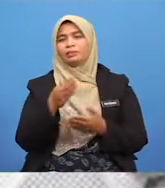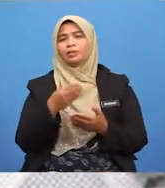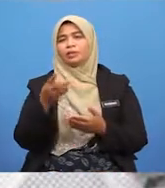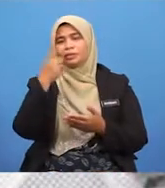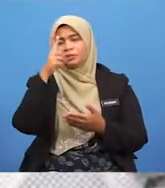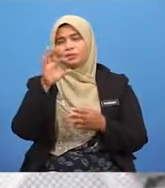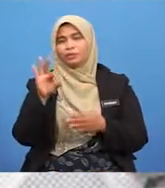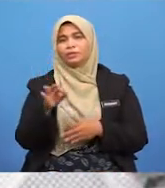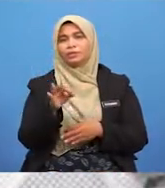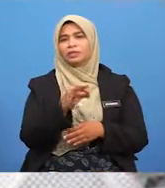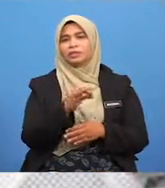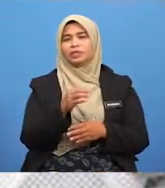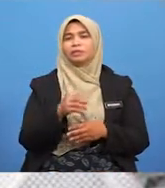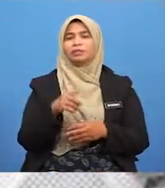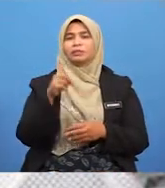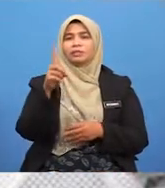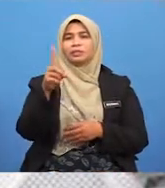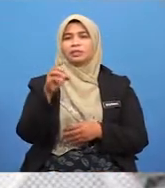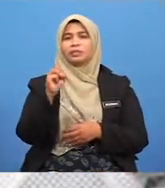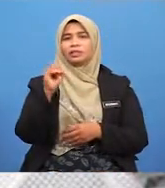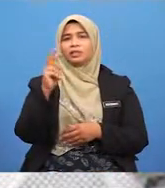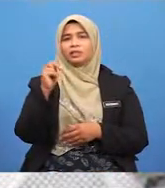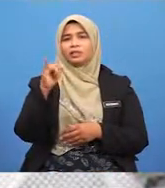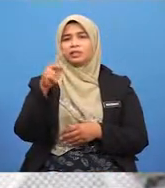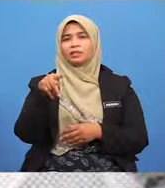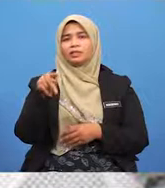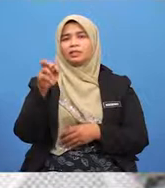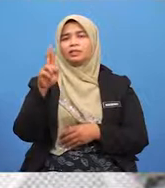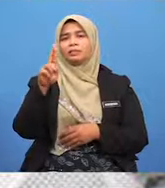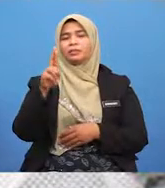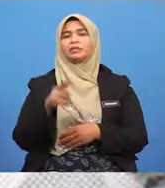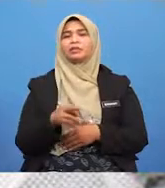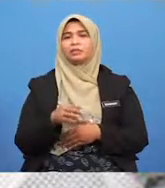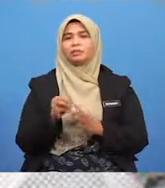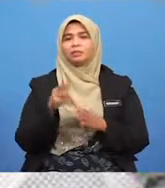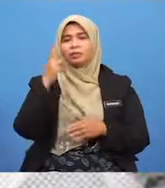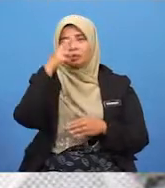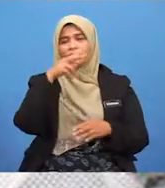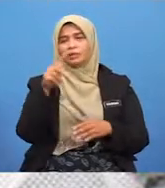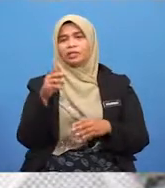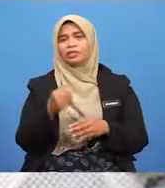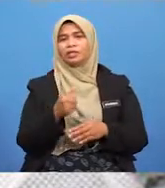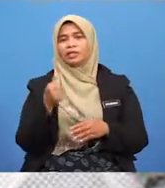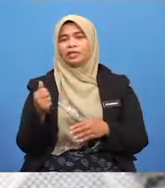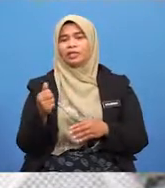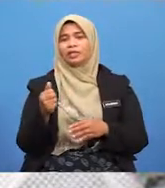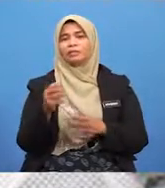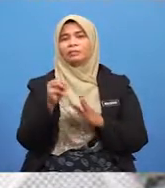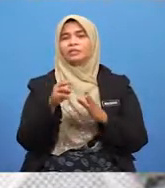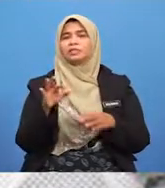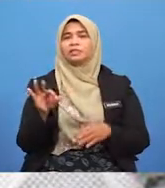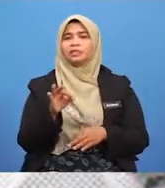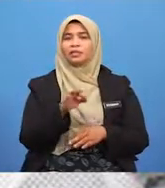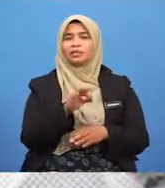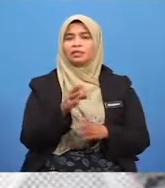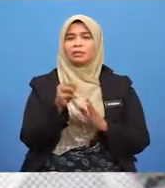pertama ialah Sniper Sniper merupakan alat tahun menjahit